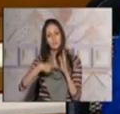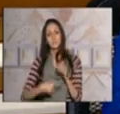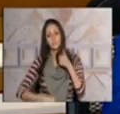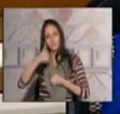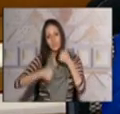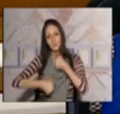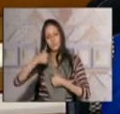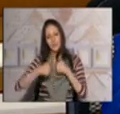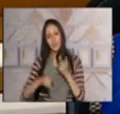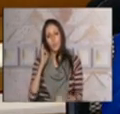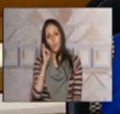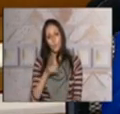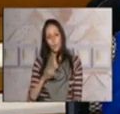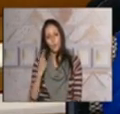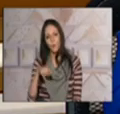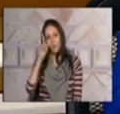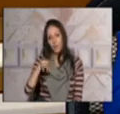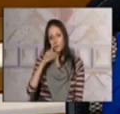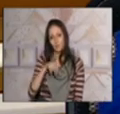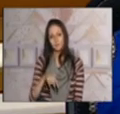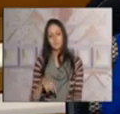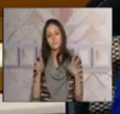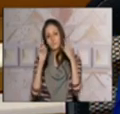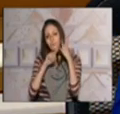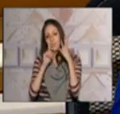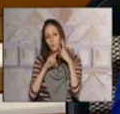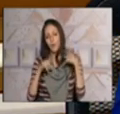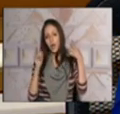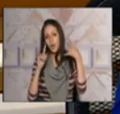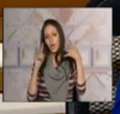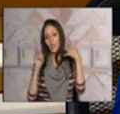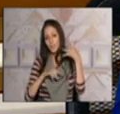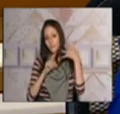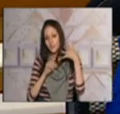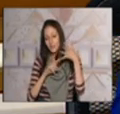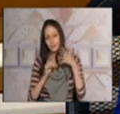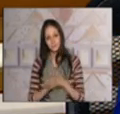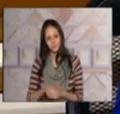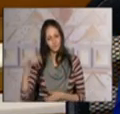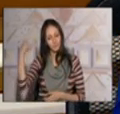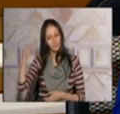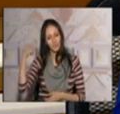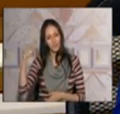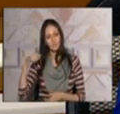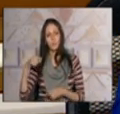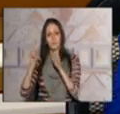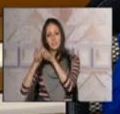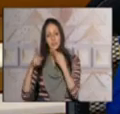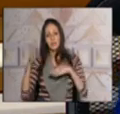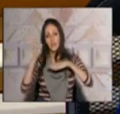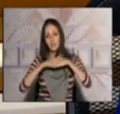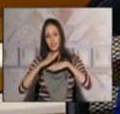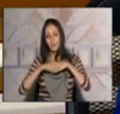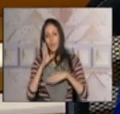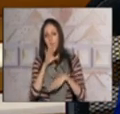ونوفمبر للرابع الابتدائي على مستوى المدرسة. اكدت وزارة التربية والتعليم والتعليم الفني ان عقد